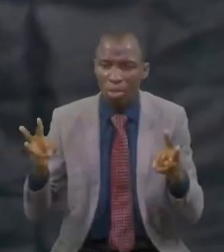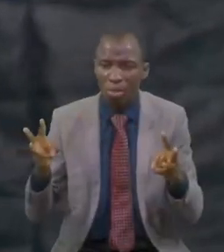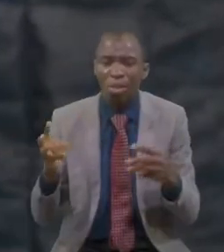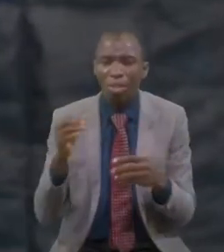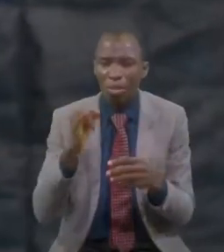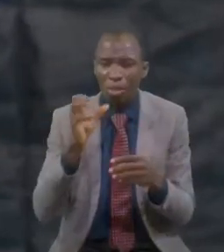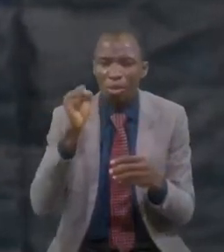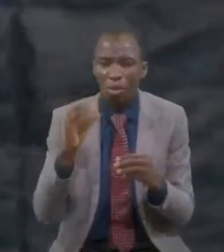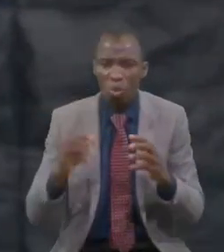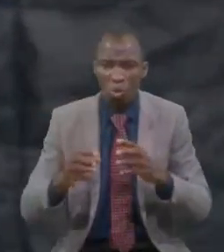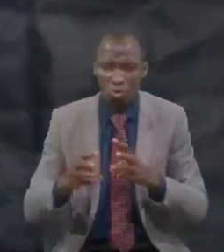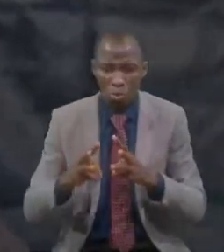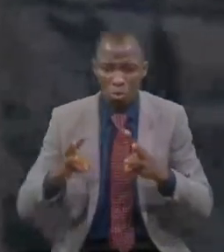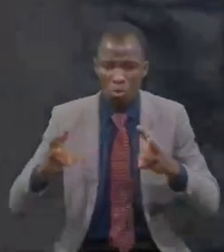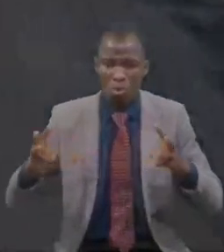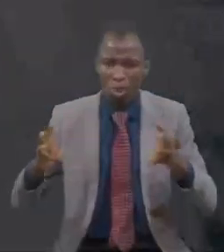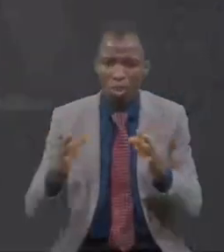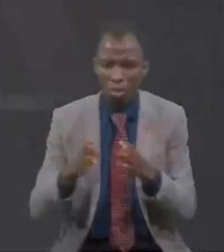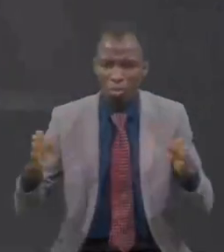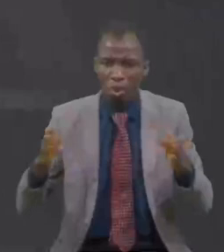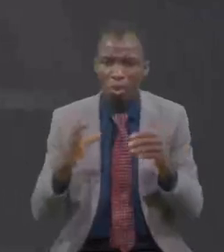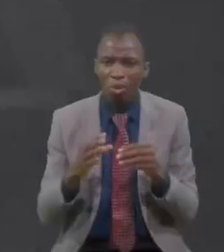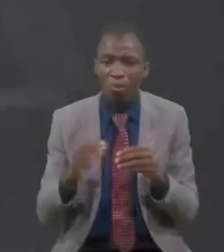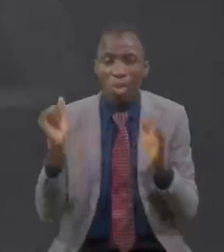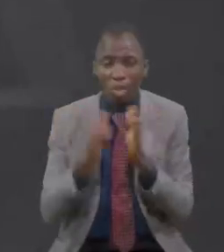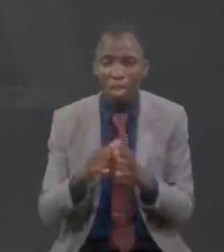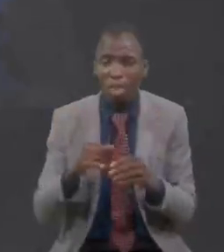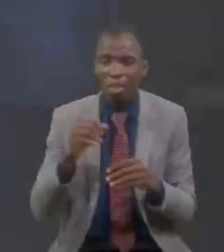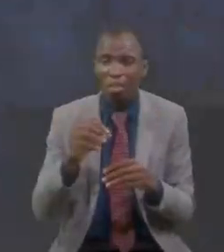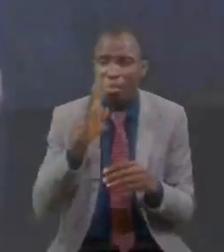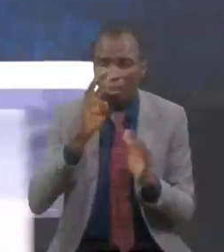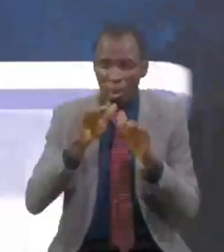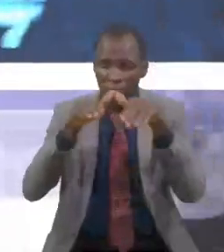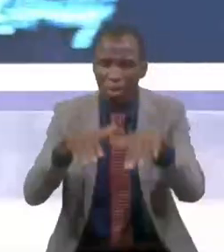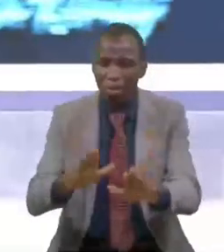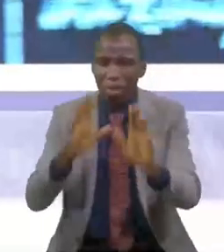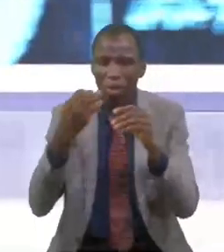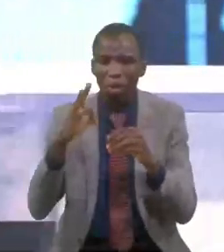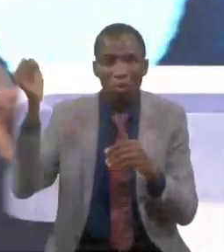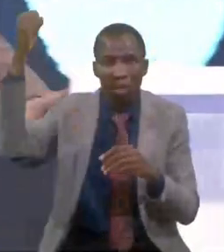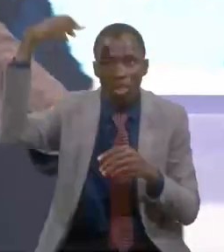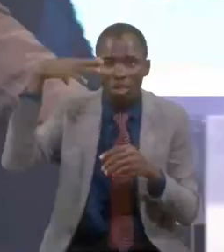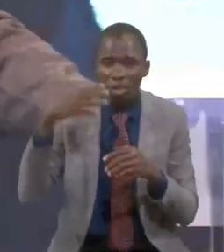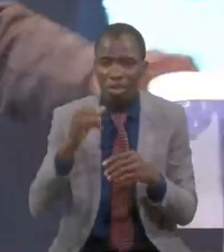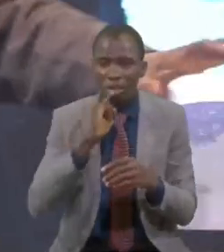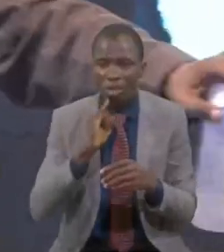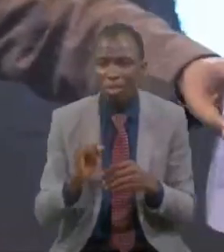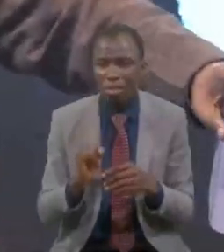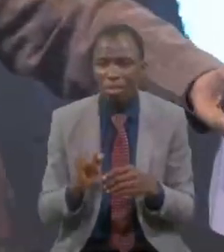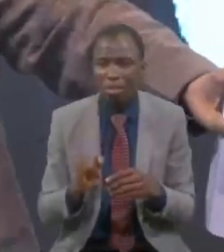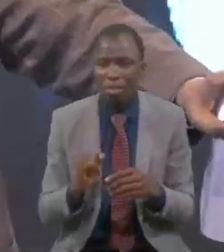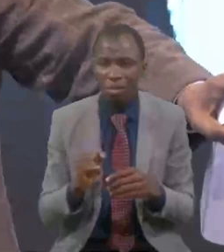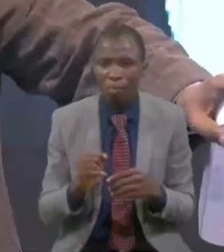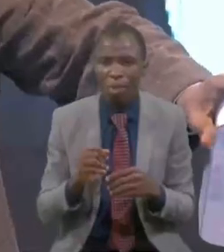qui est si étendu cet océan de la grâce